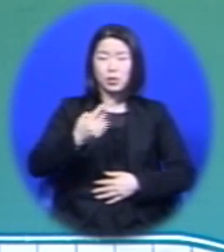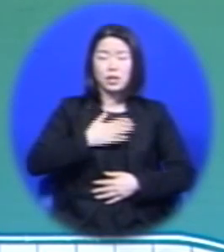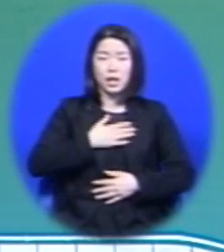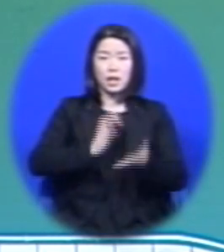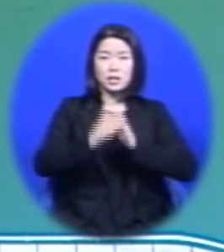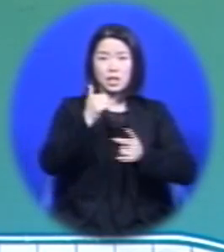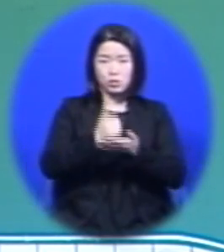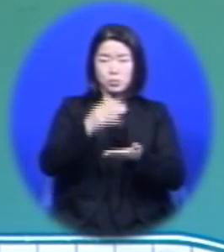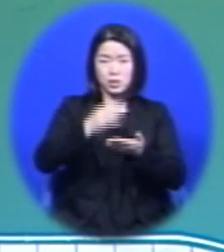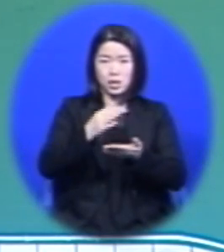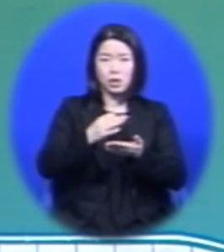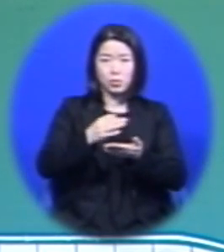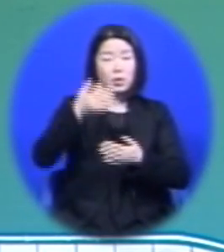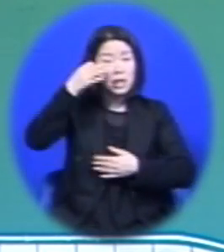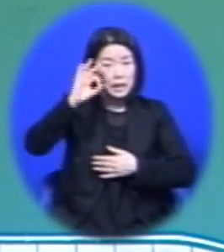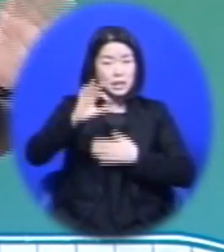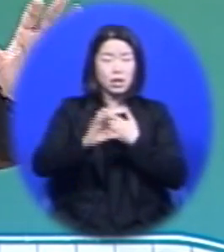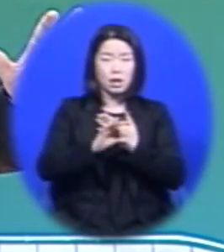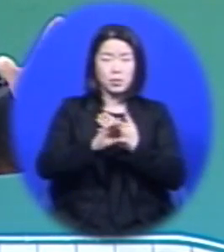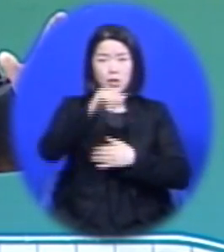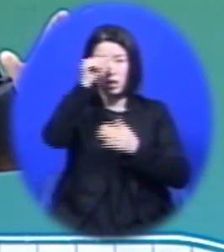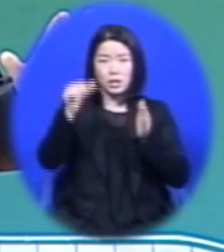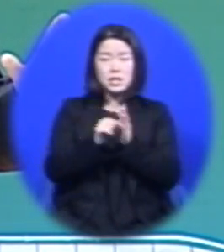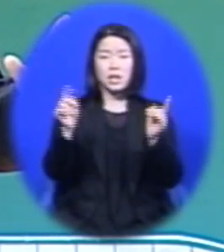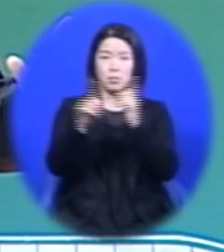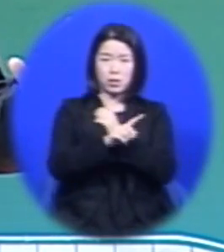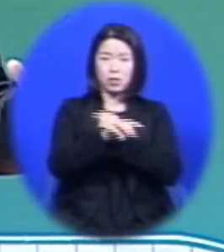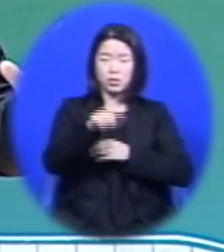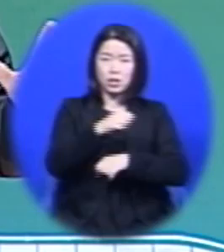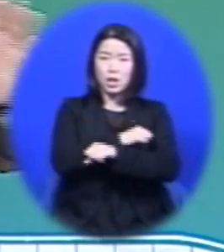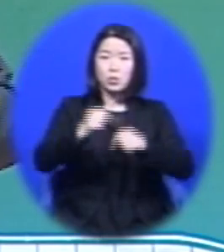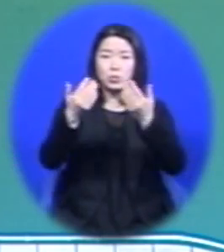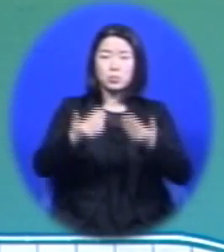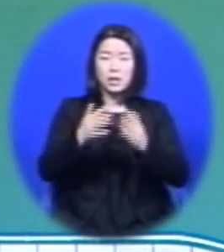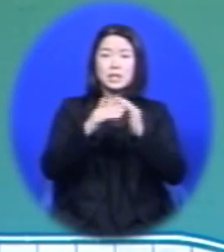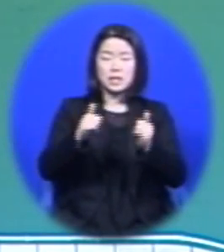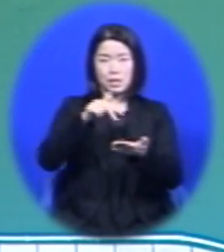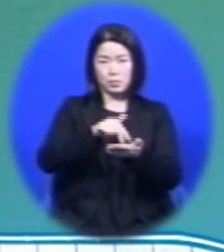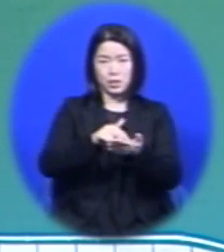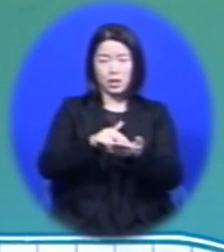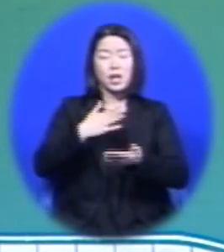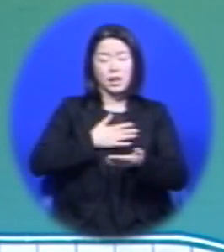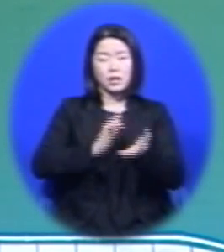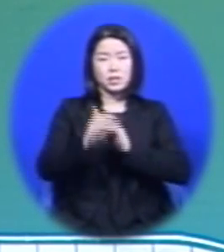인정하게 되면 인생은 바뀝니다. 그게 용서받은 사람입니다. 나는 예수님 자리야.